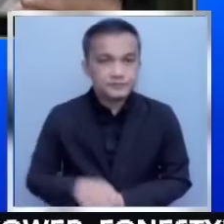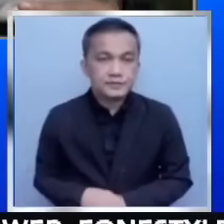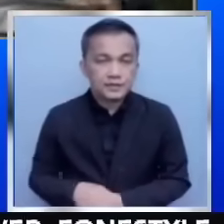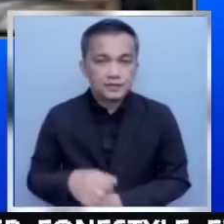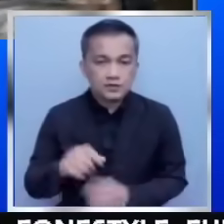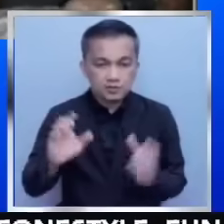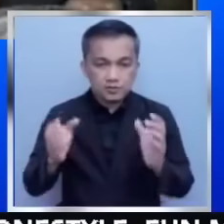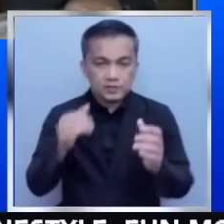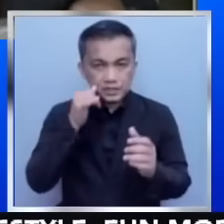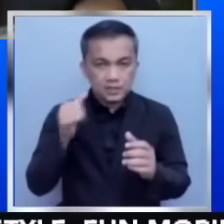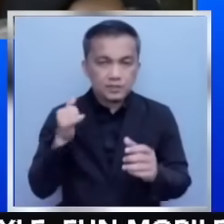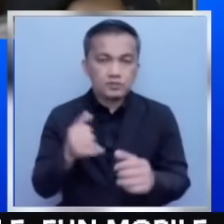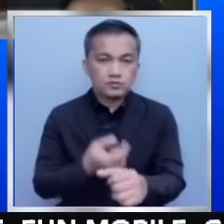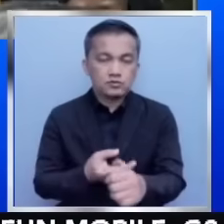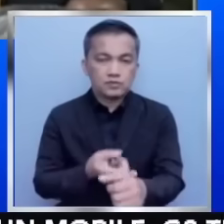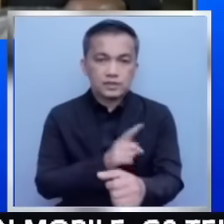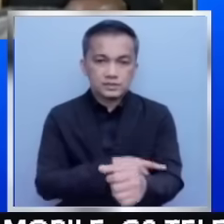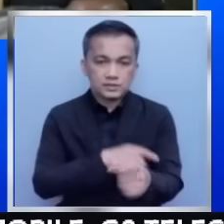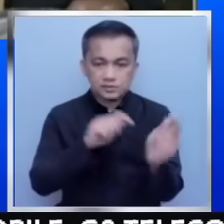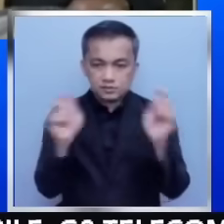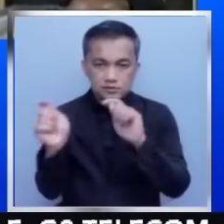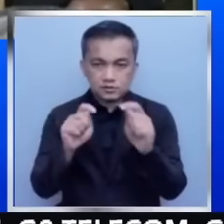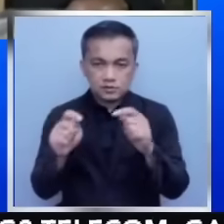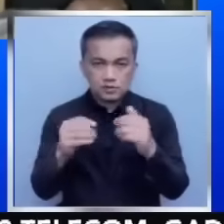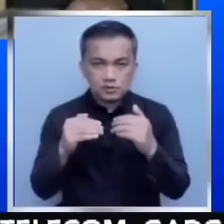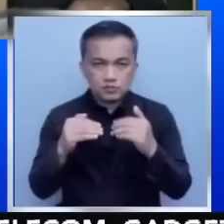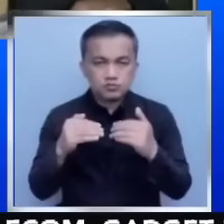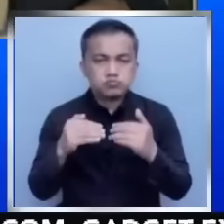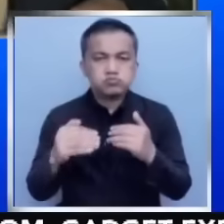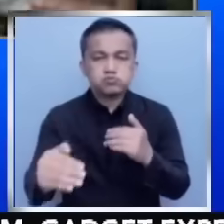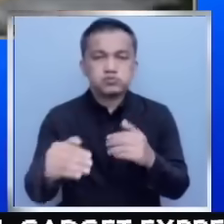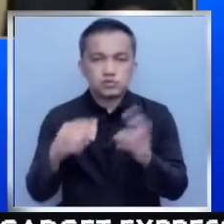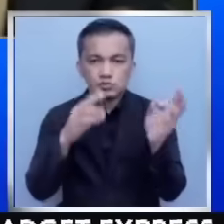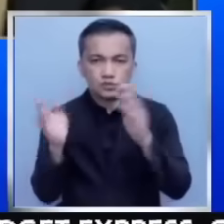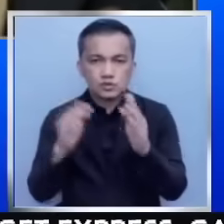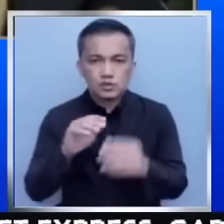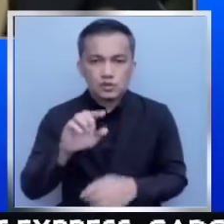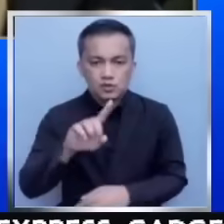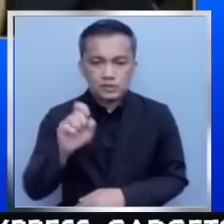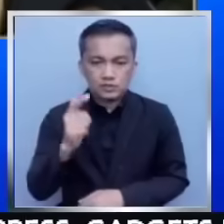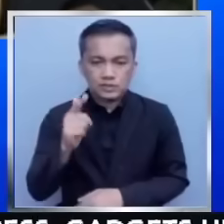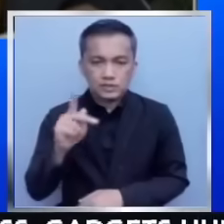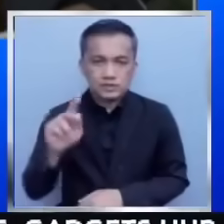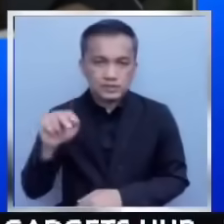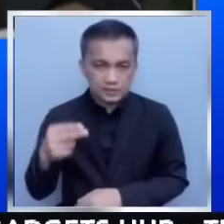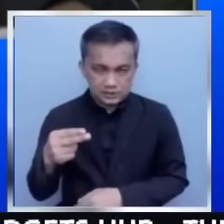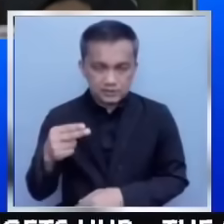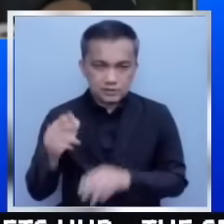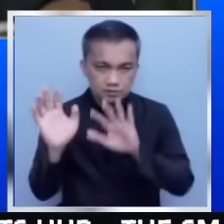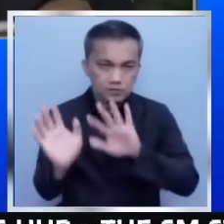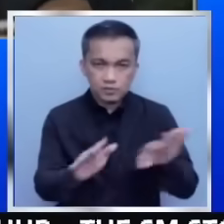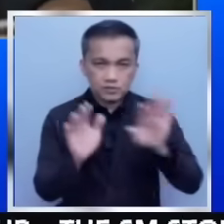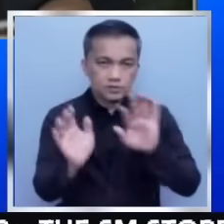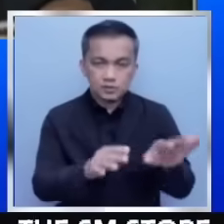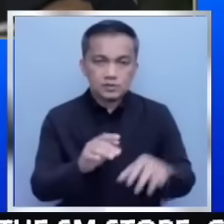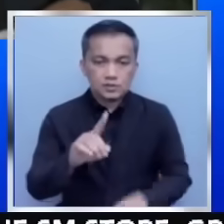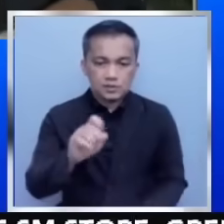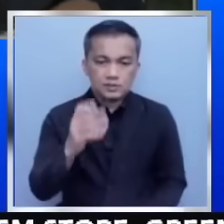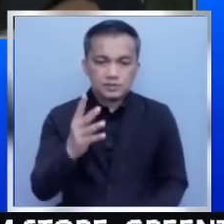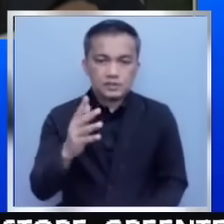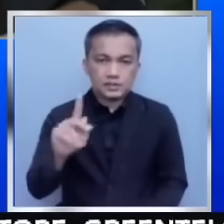typhoon na may maximum sustained winds na 120 kilometers per hour at pagbugsong aabot sa 150 kilometers per